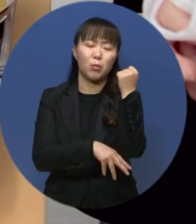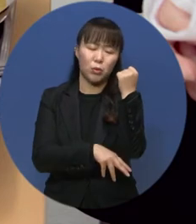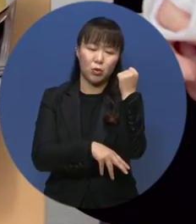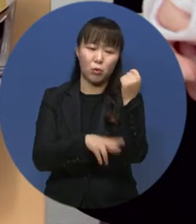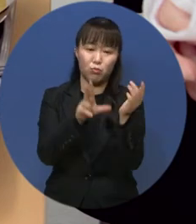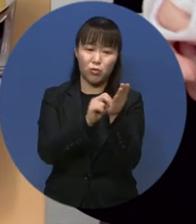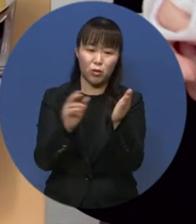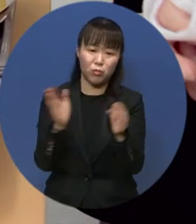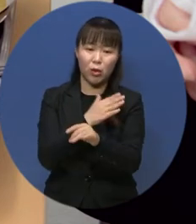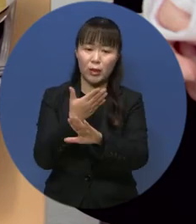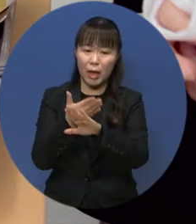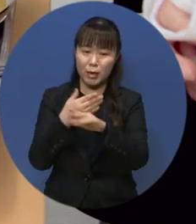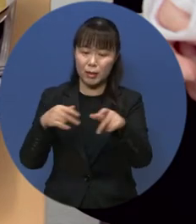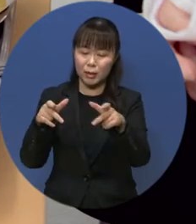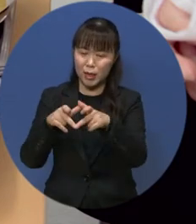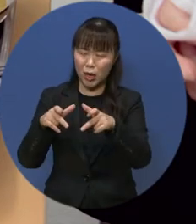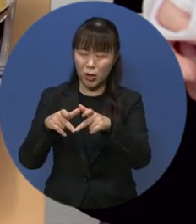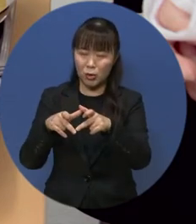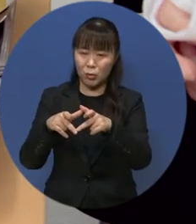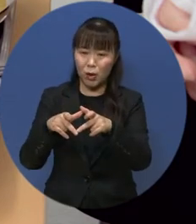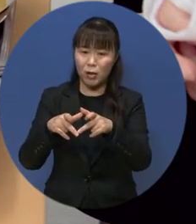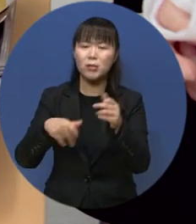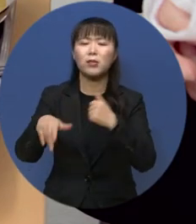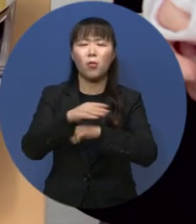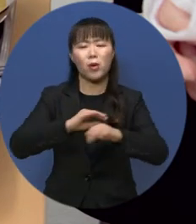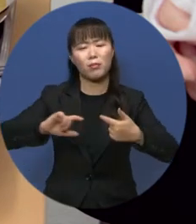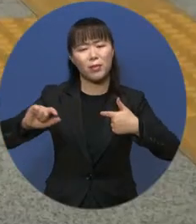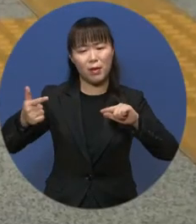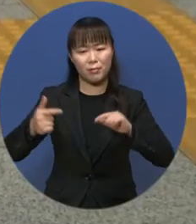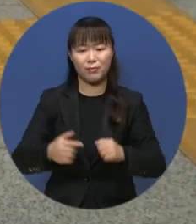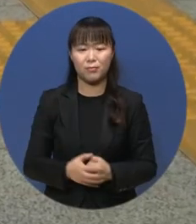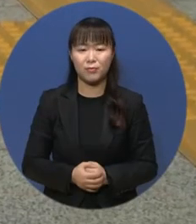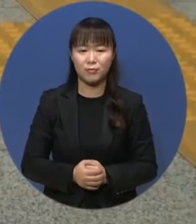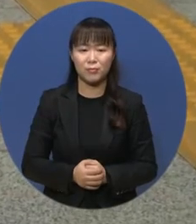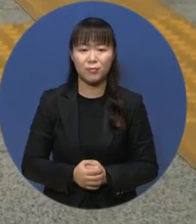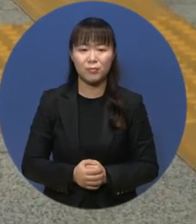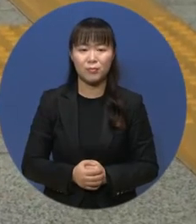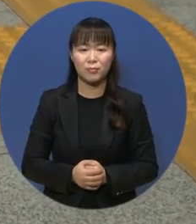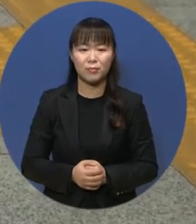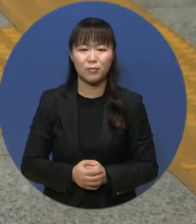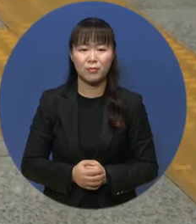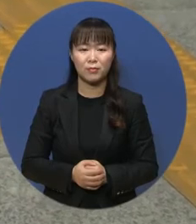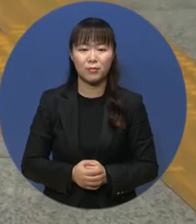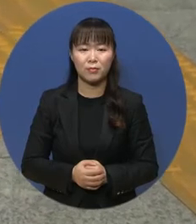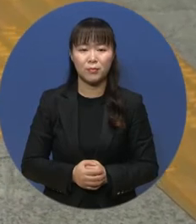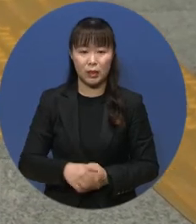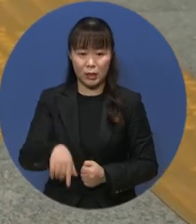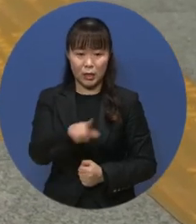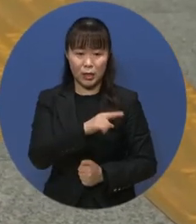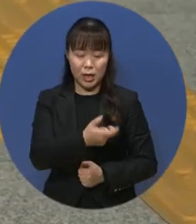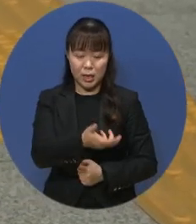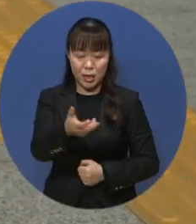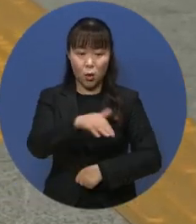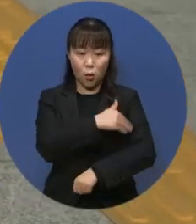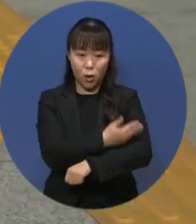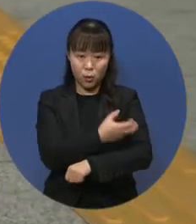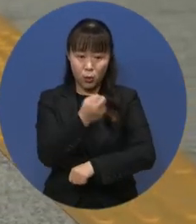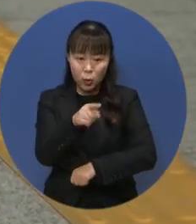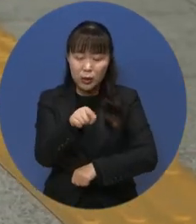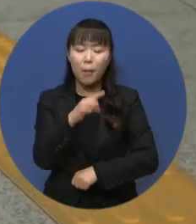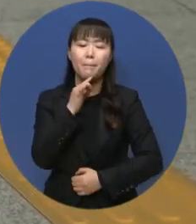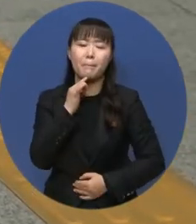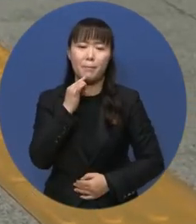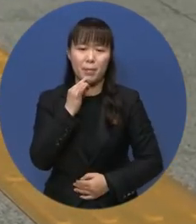것부터 다른 장애인들과는 차원이 다른 문제였습니다. 그들의 이동권, 그것